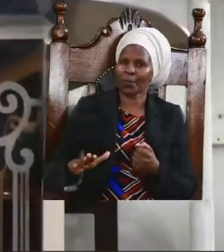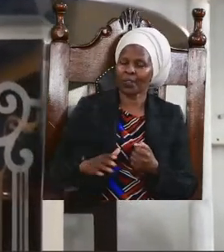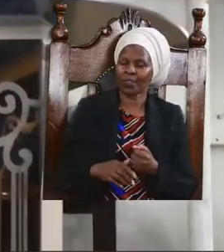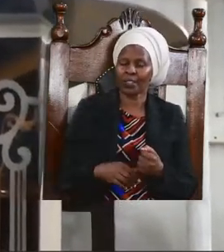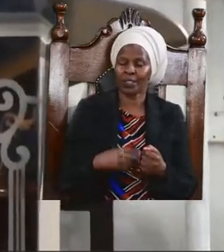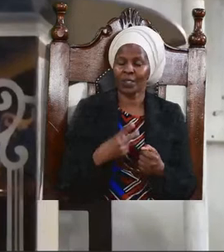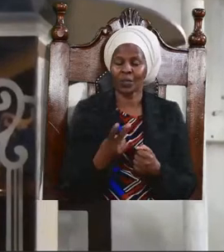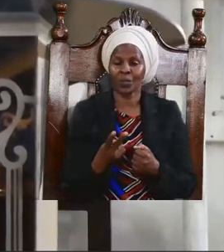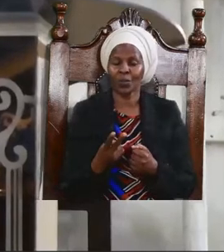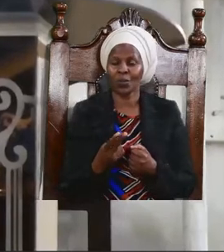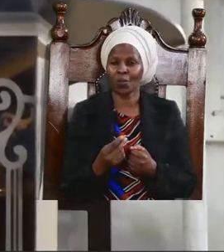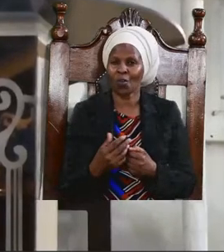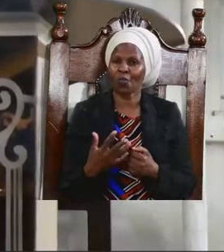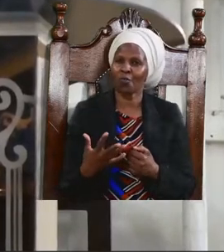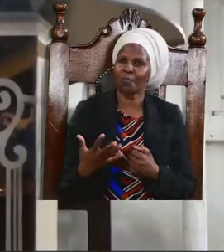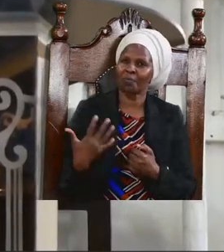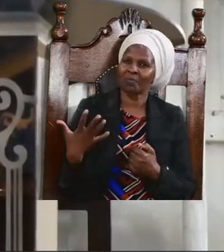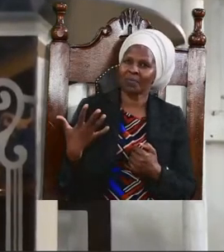Mizeituni,